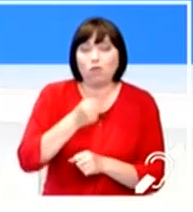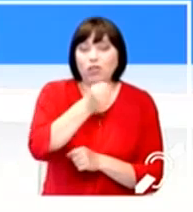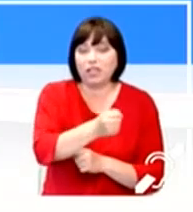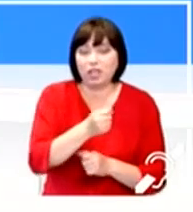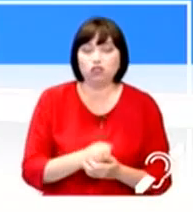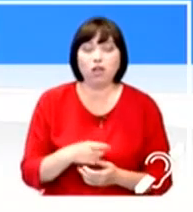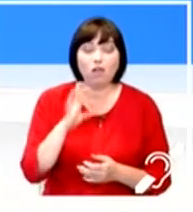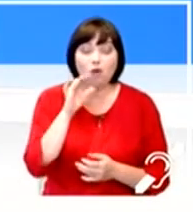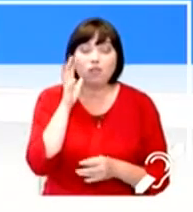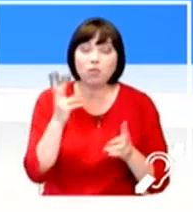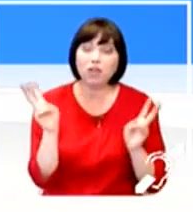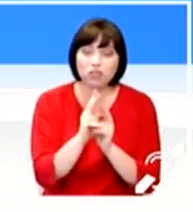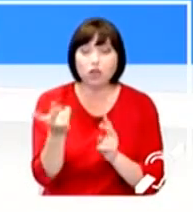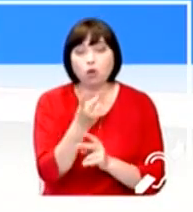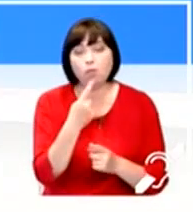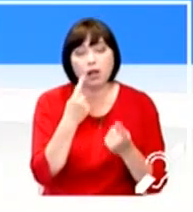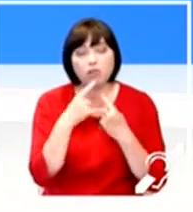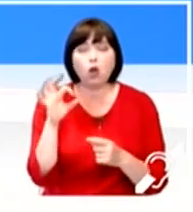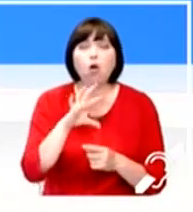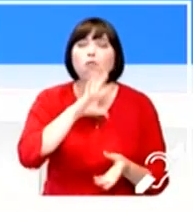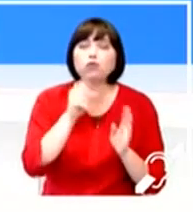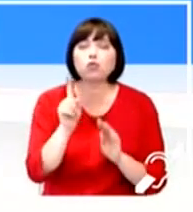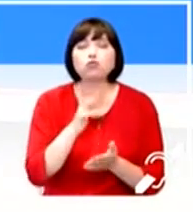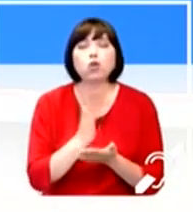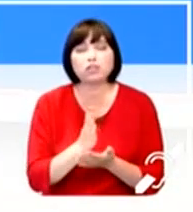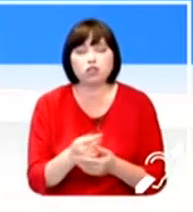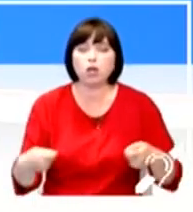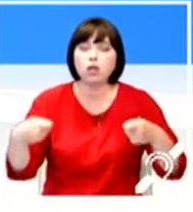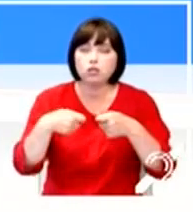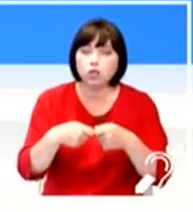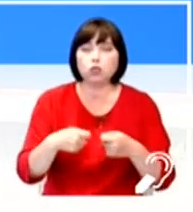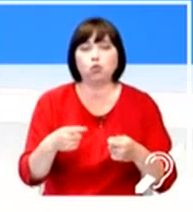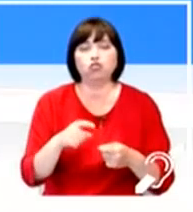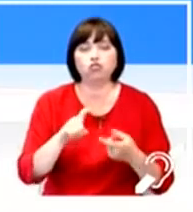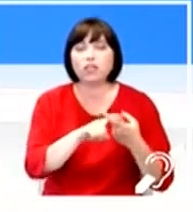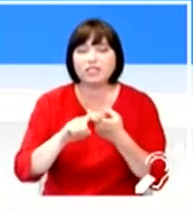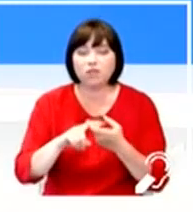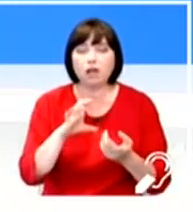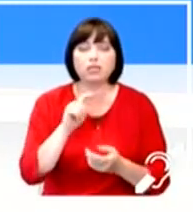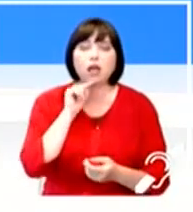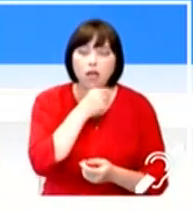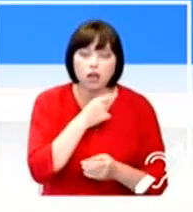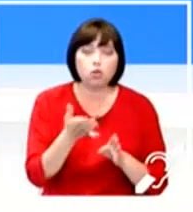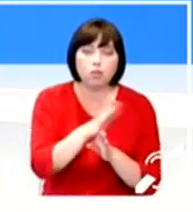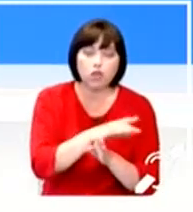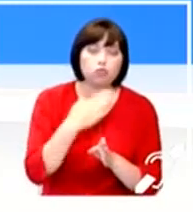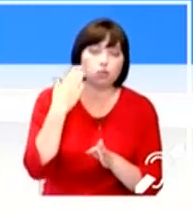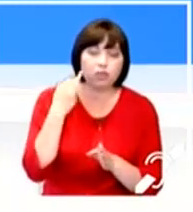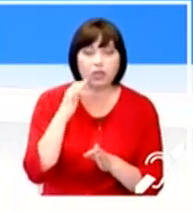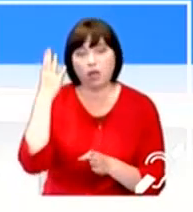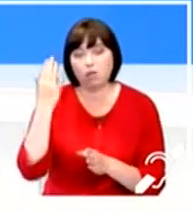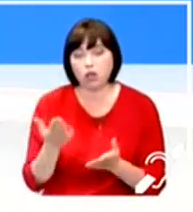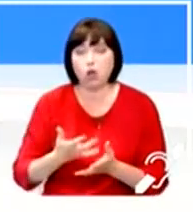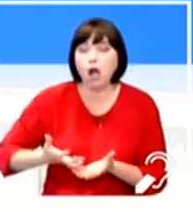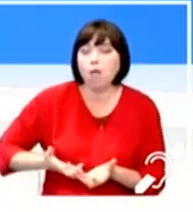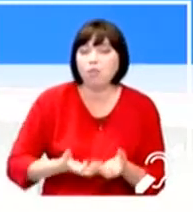În timpul întâlnirii, cei doi au discutat despre tot ceea ce înseamnă cooperarea economică dintre România și Republica Moldova,